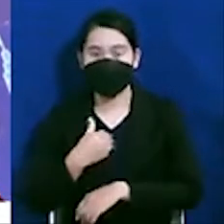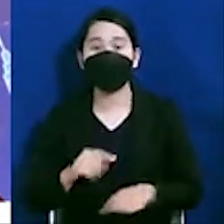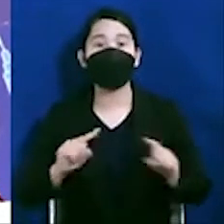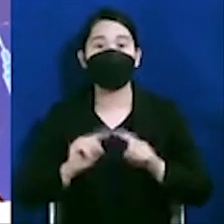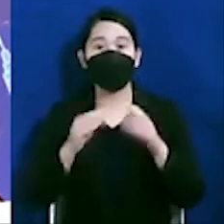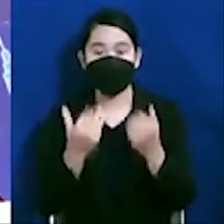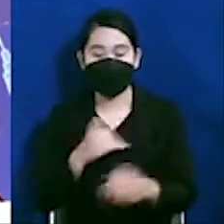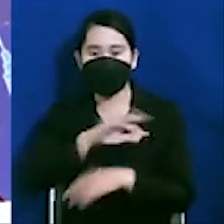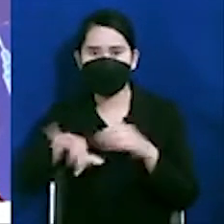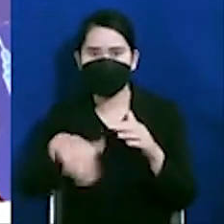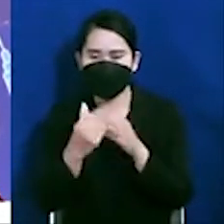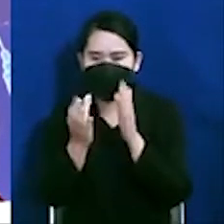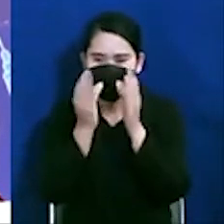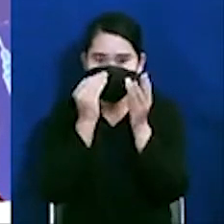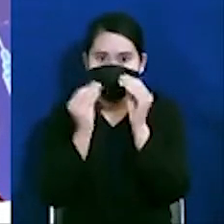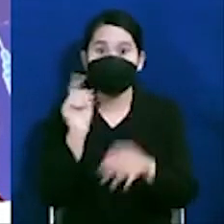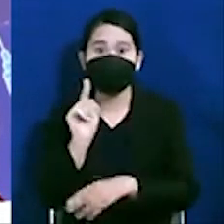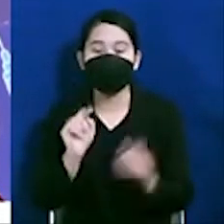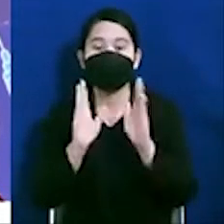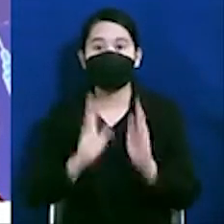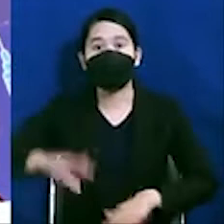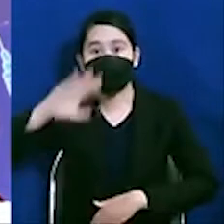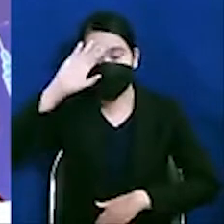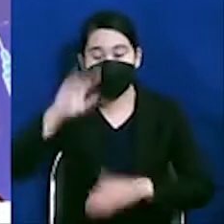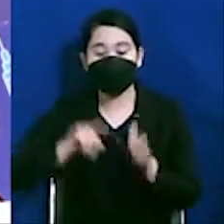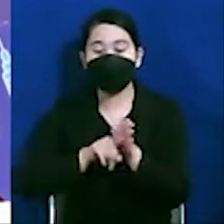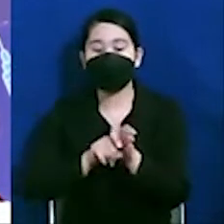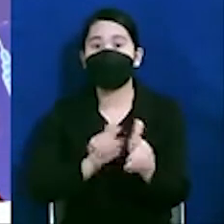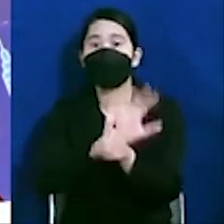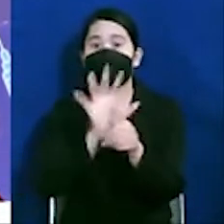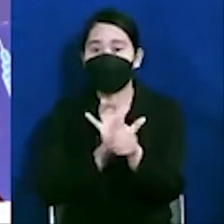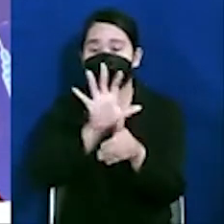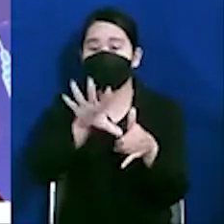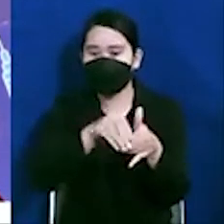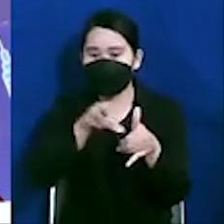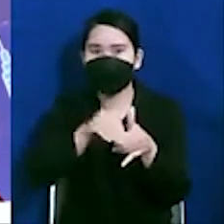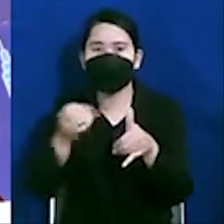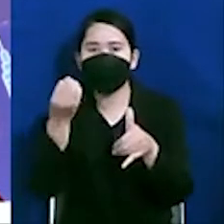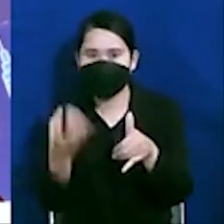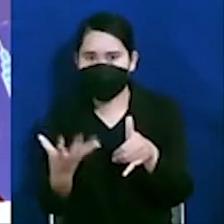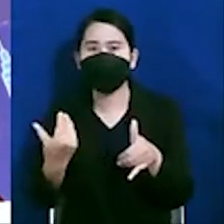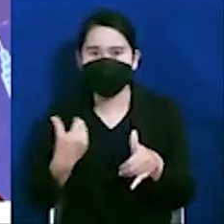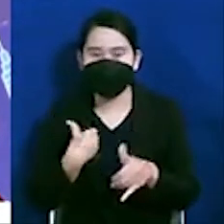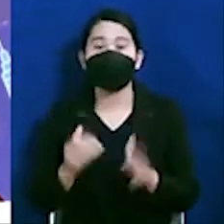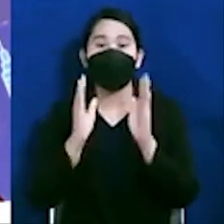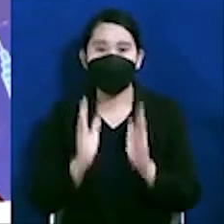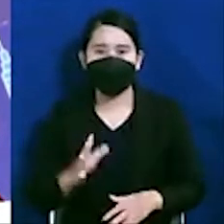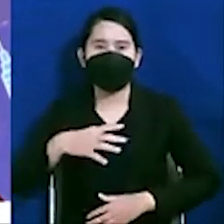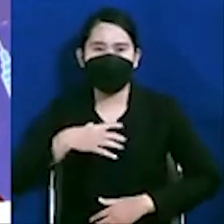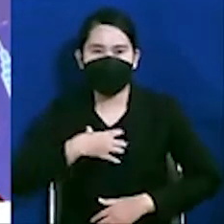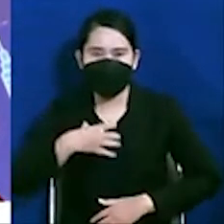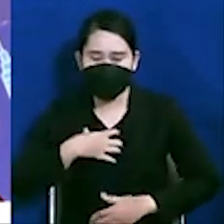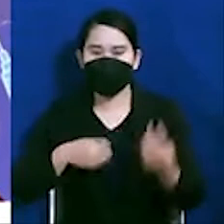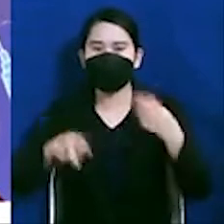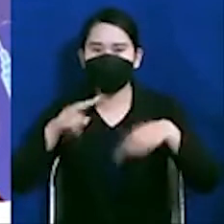เราคงเห็นนะครับว่าจำนวนผู้ป่วยที่เพิ่มมากขึ้นและก็ประชาชนนะครับที่มีความต้องการจะตรวจเรื่องของแลปนะ